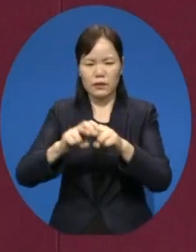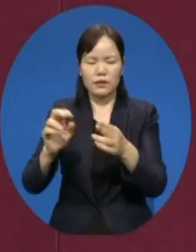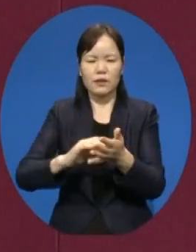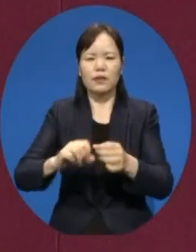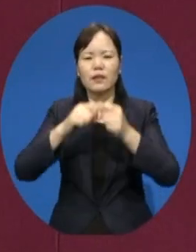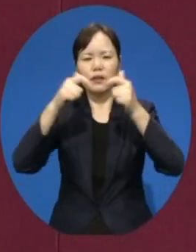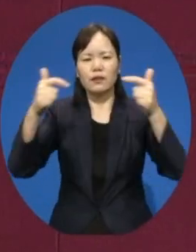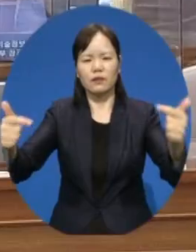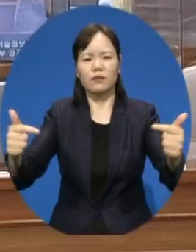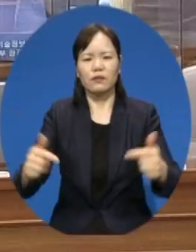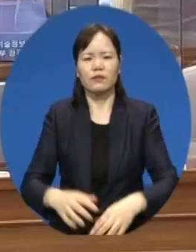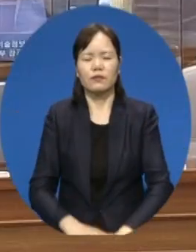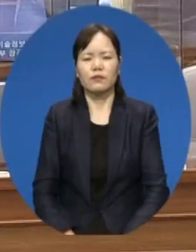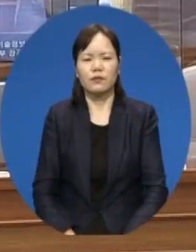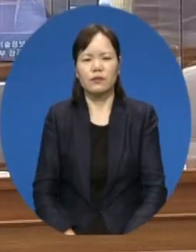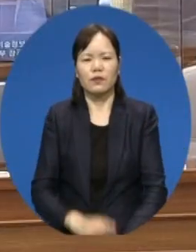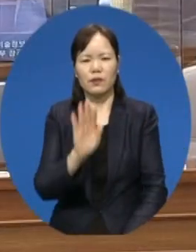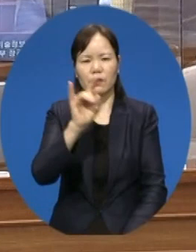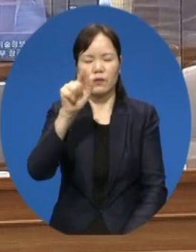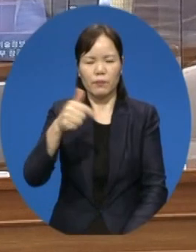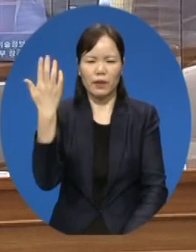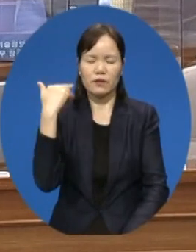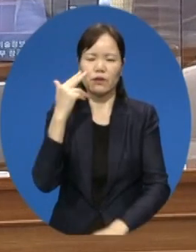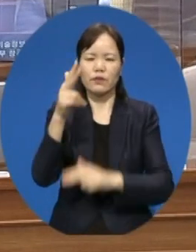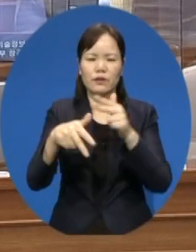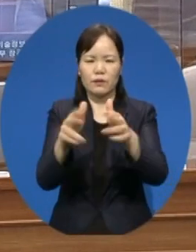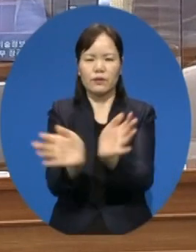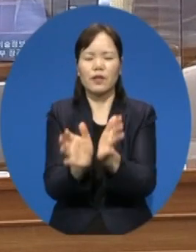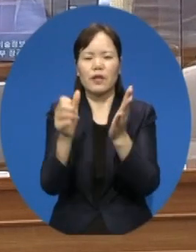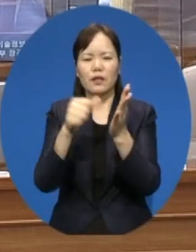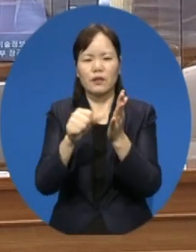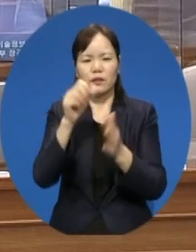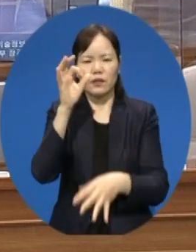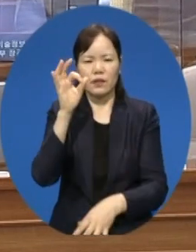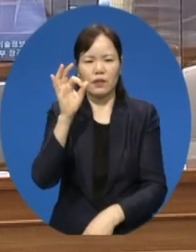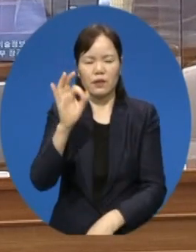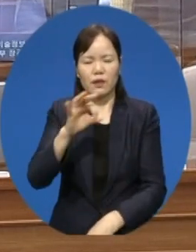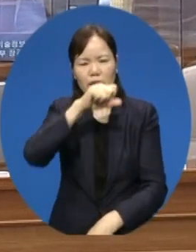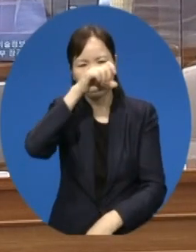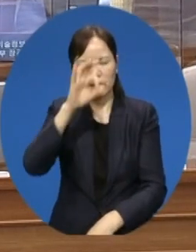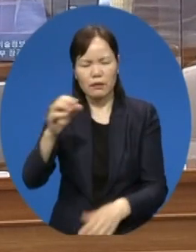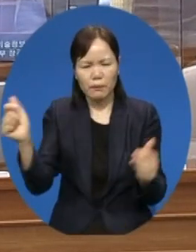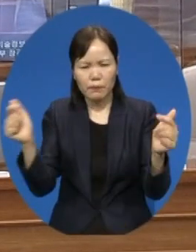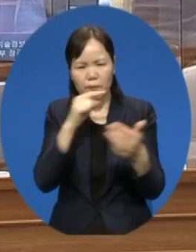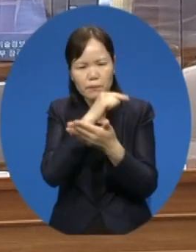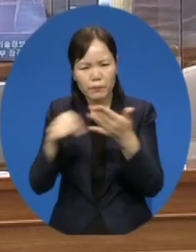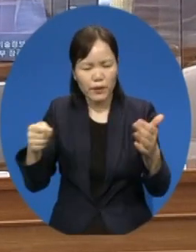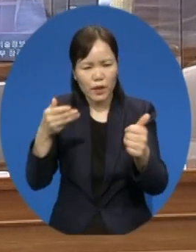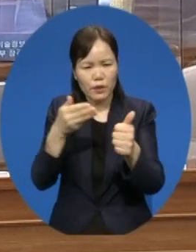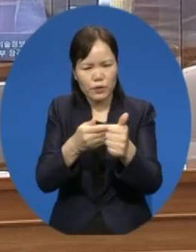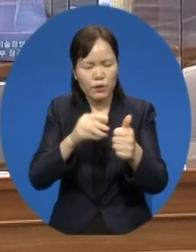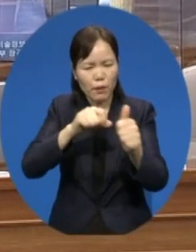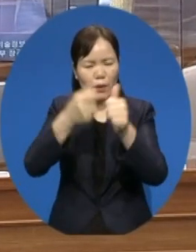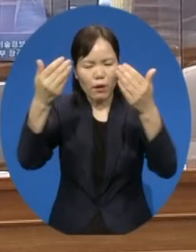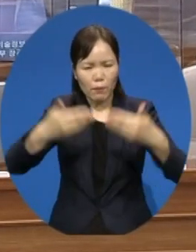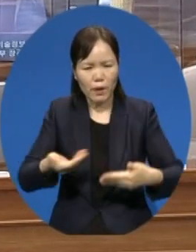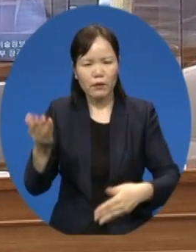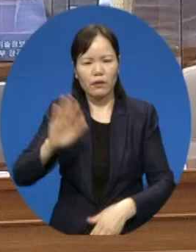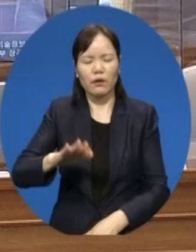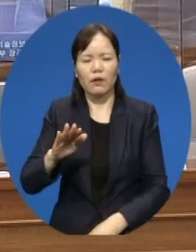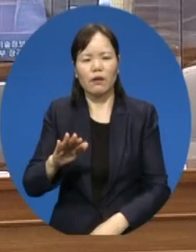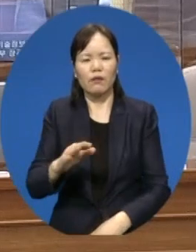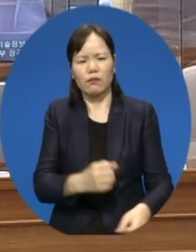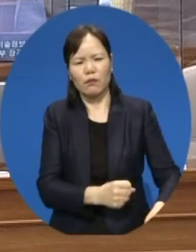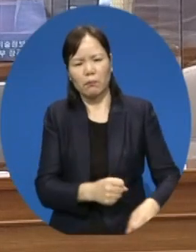받았습니다. 백운규 전 장관 국고손실죄 물어야 마땅합니다. 그런데 배임죄 쏙 빼고